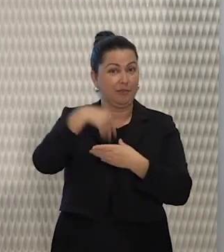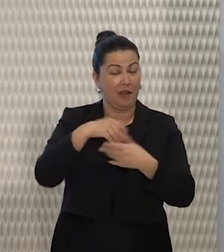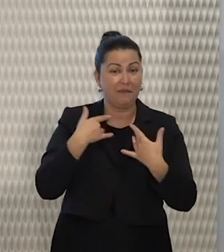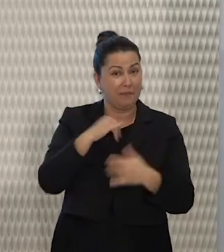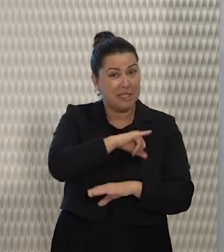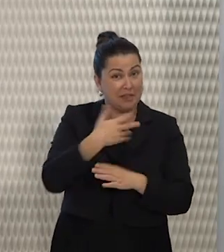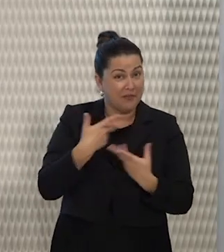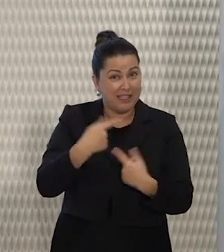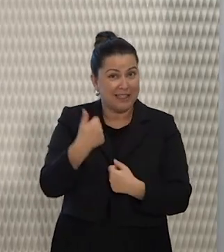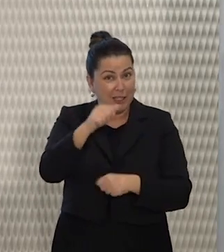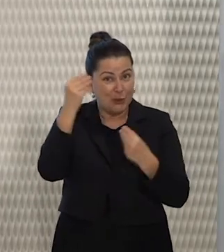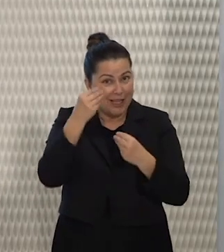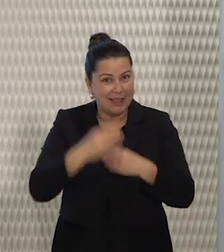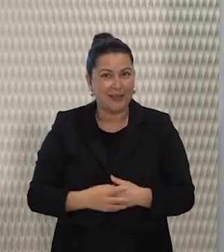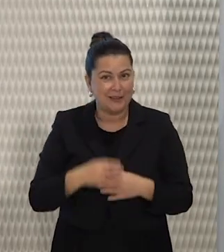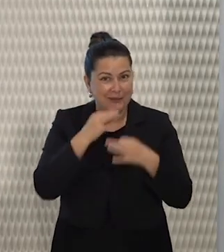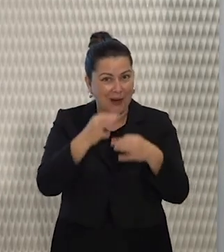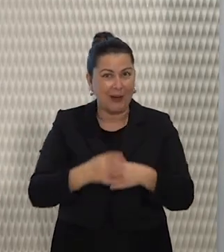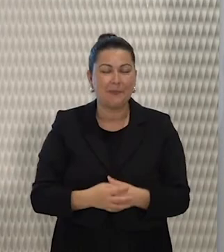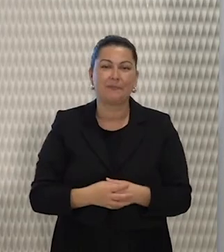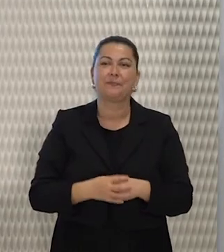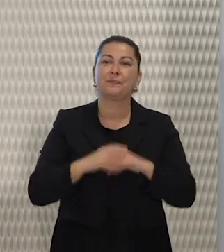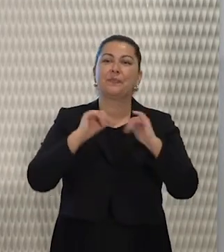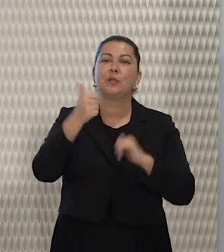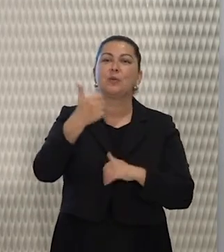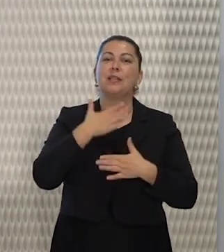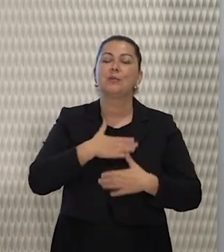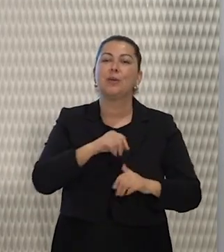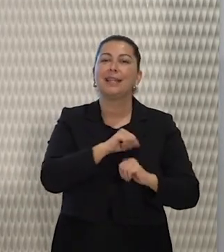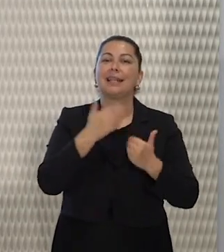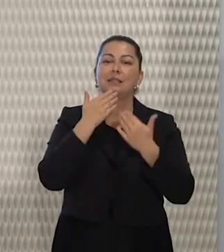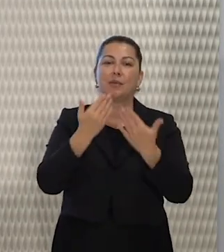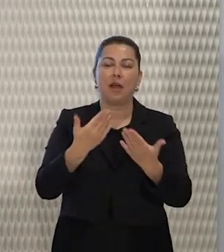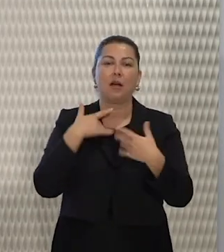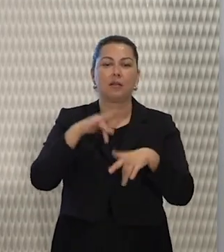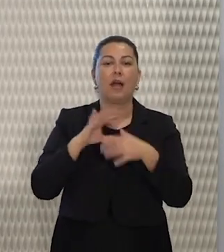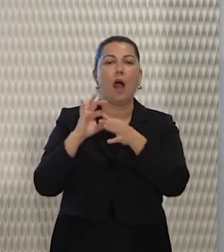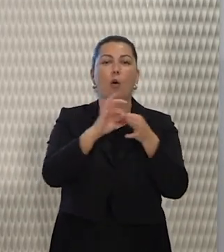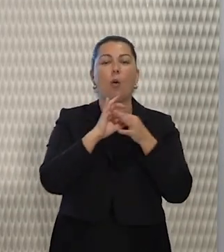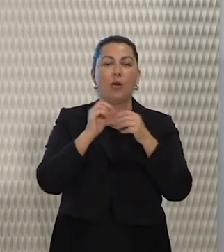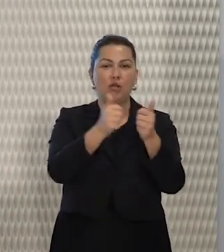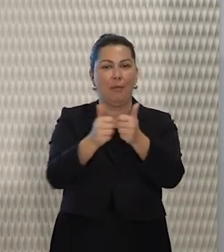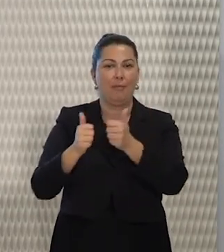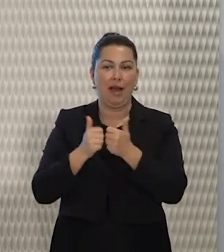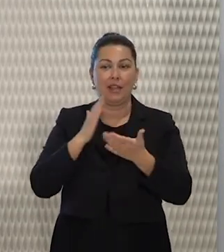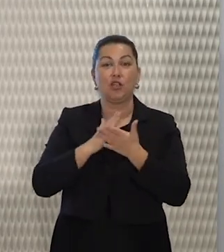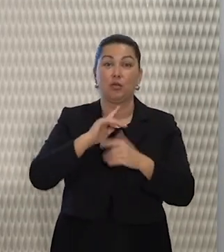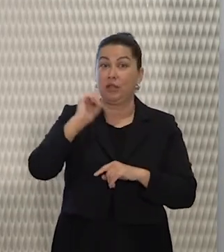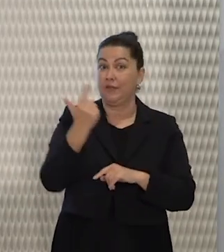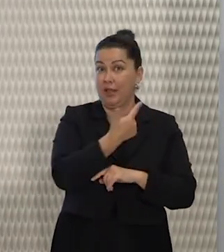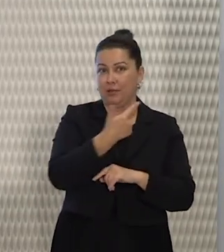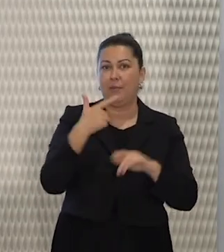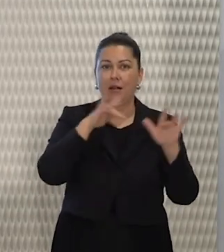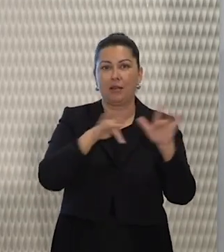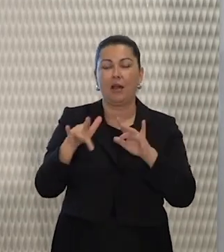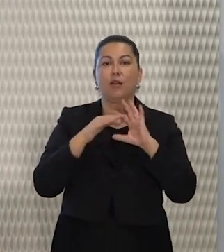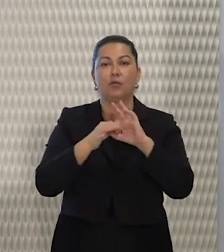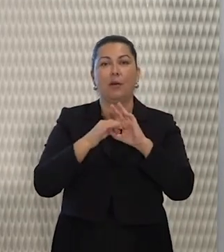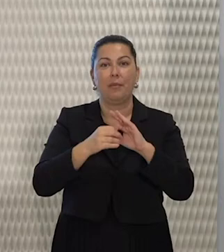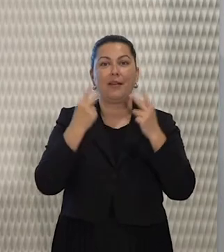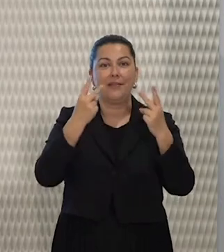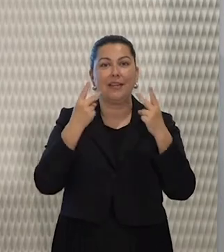gelernt? Ja, ich möchte mich ganz herzlich bedanken, dass wir Kooperationspartner bereits zum zweiten Mal sein dürfen bei dieser so